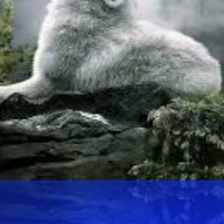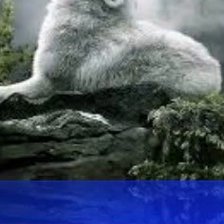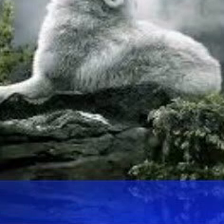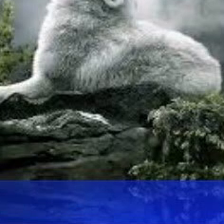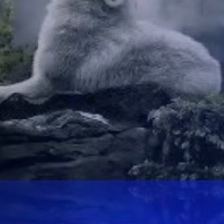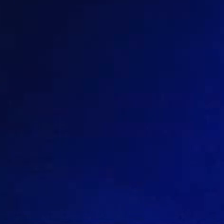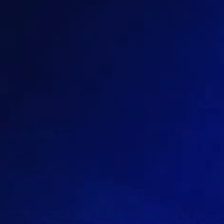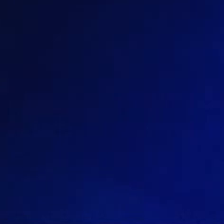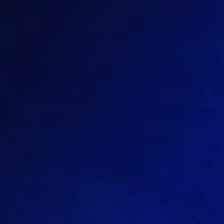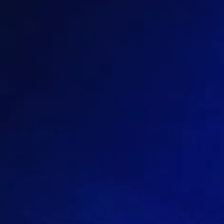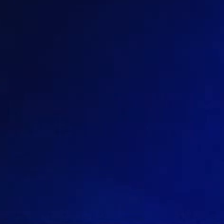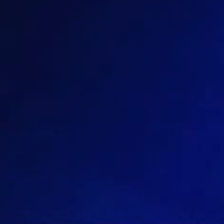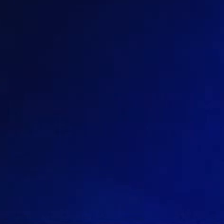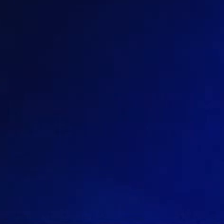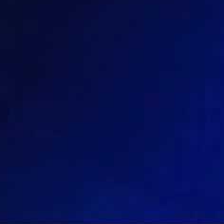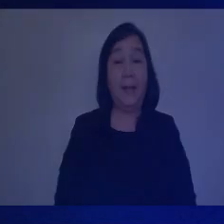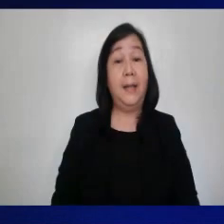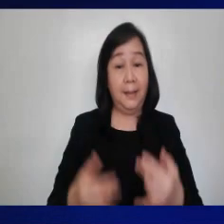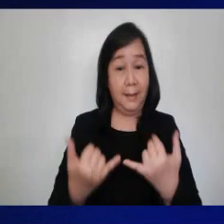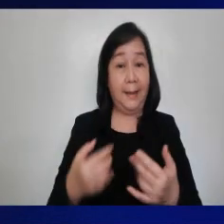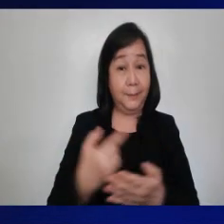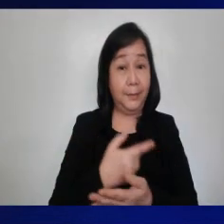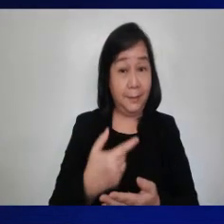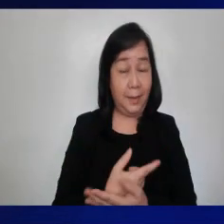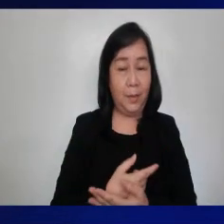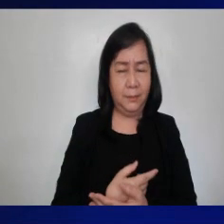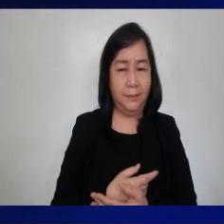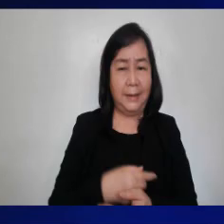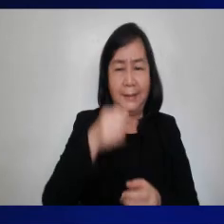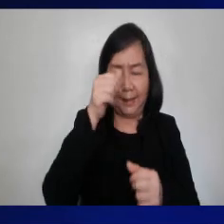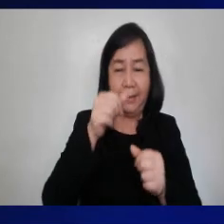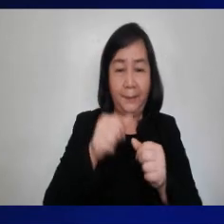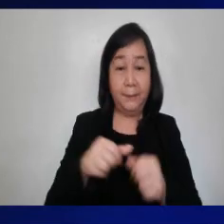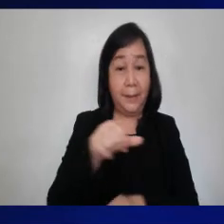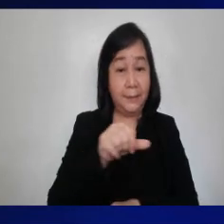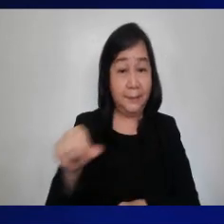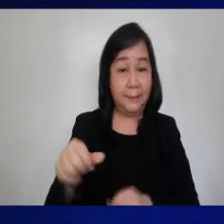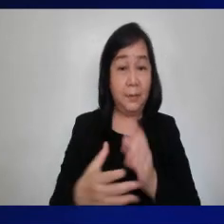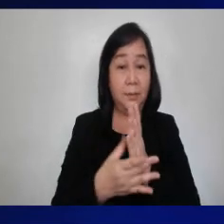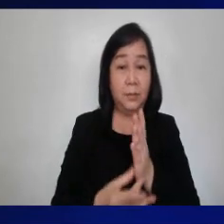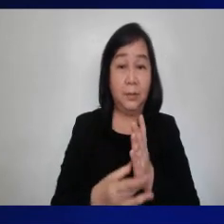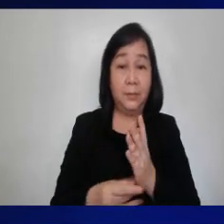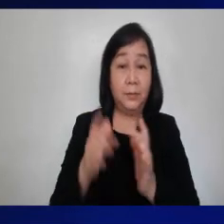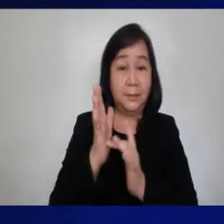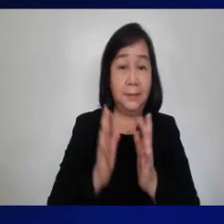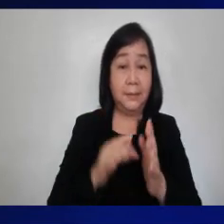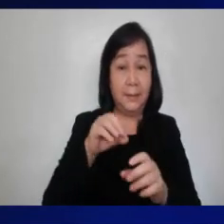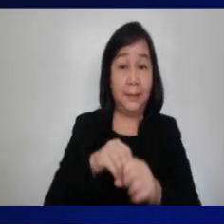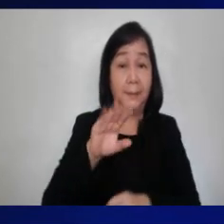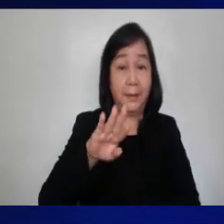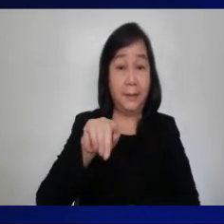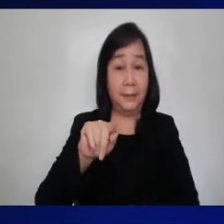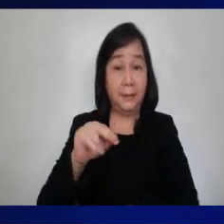Teka muna mga kapatid, magnilay muna tayo. Sa Ebanghelyo ngayon, inalala ang pagpapahid ng langis kay Jesus